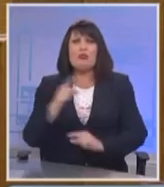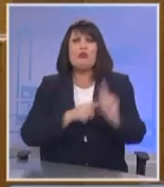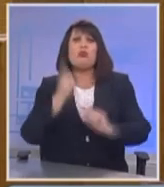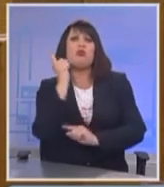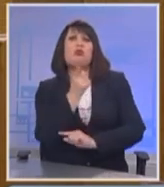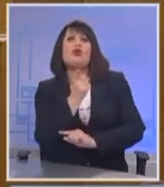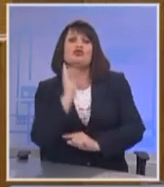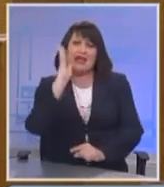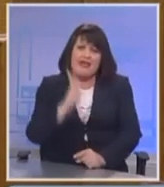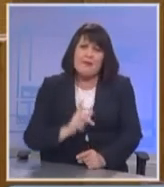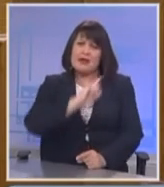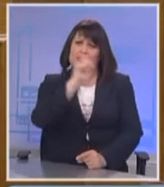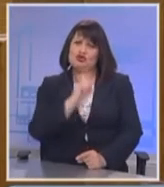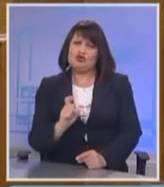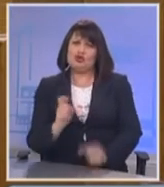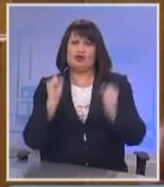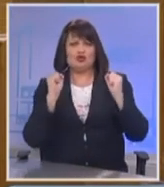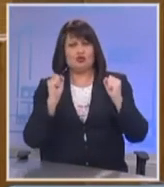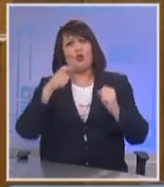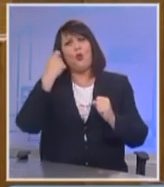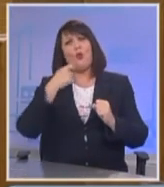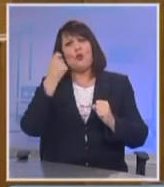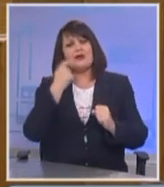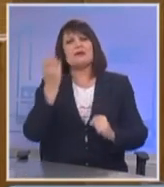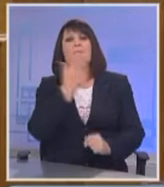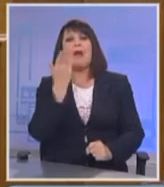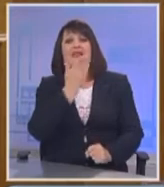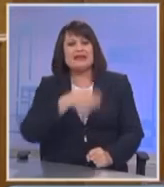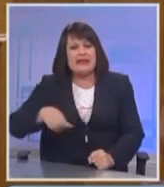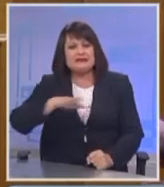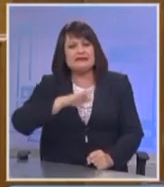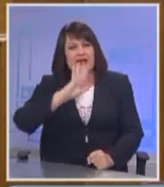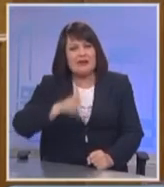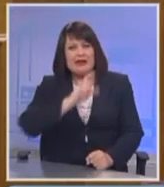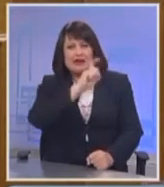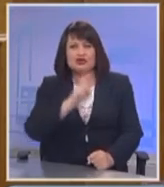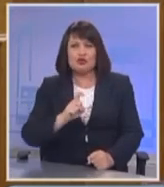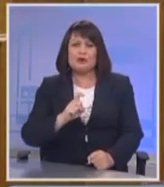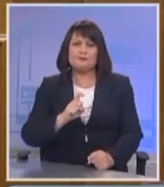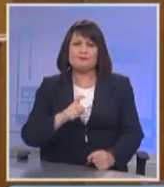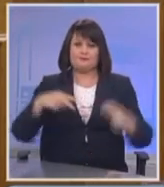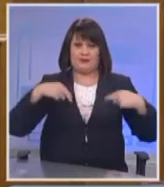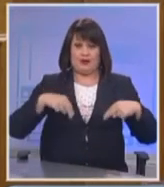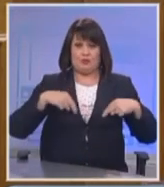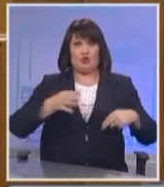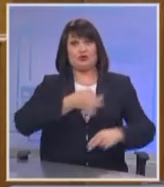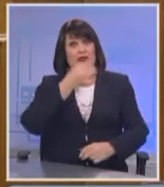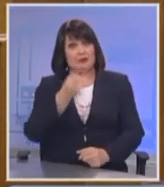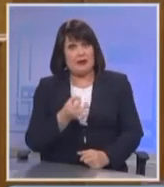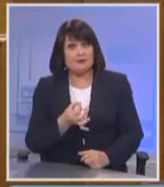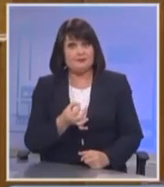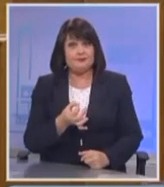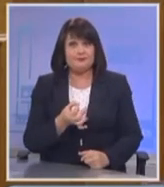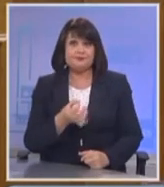η καθημερινότητα που ζουν οι γονείς και οι μαθητές, ενώ ο κύριος Υπουργός διατυμπάνησε